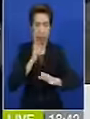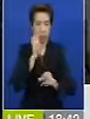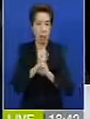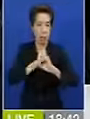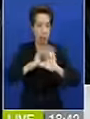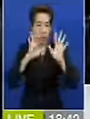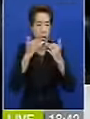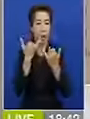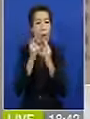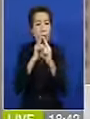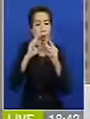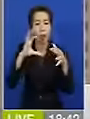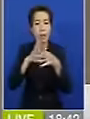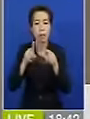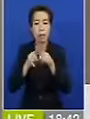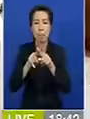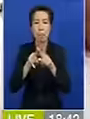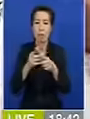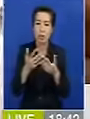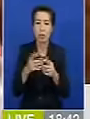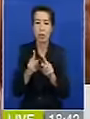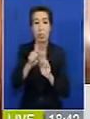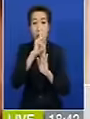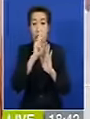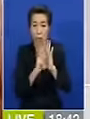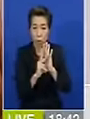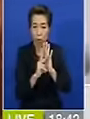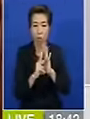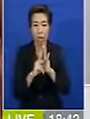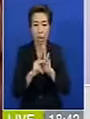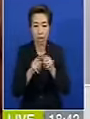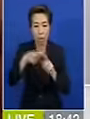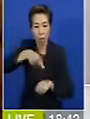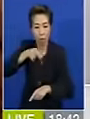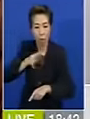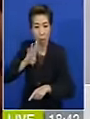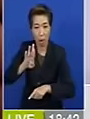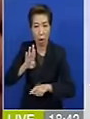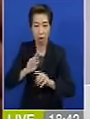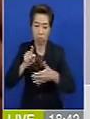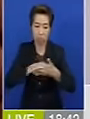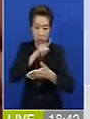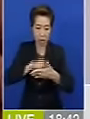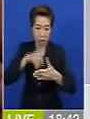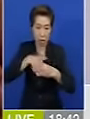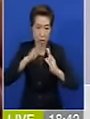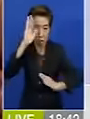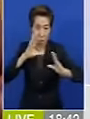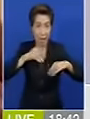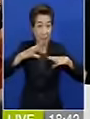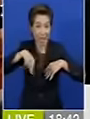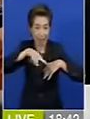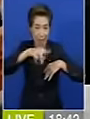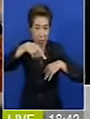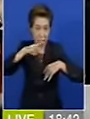ก็ไปพูดถึงเนื้อหาพูดถึงใจความในกฎหมายประชามติด้วยนะครับวันนี้แกนำนปชไปยื่น